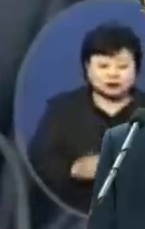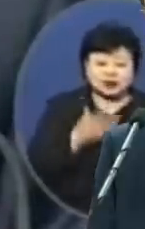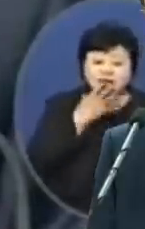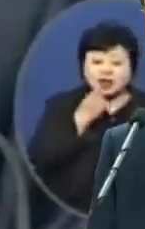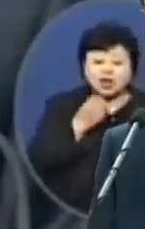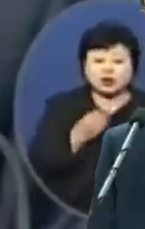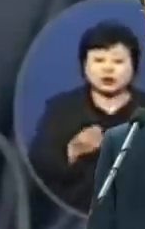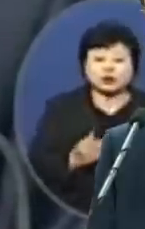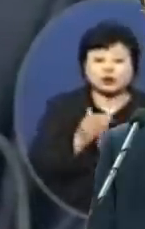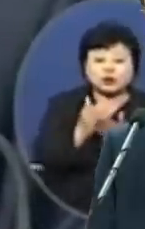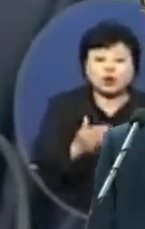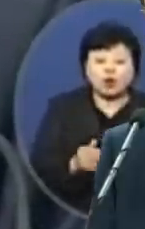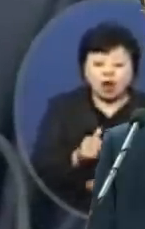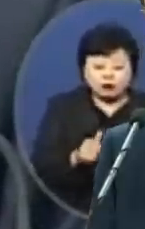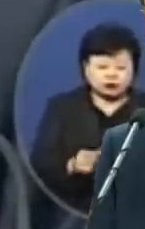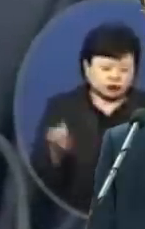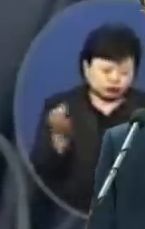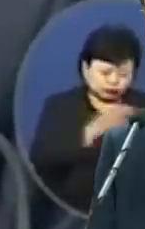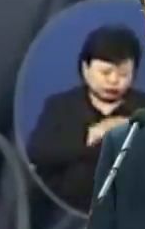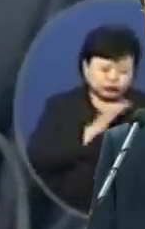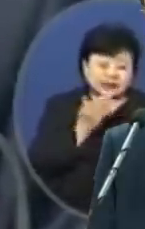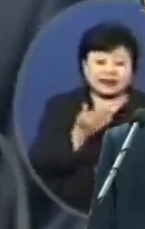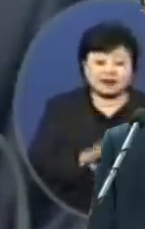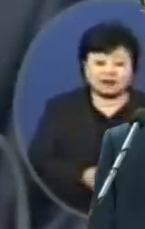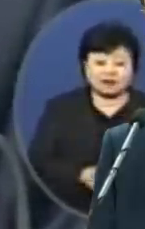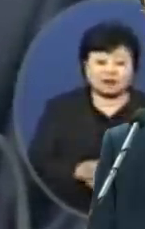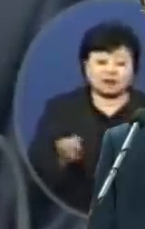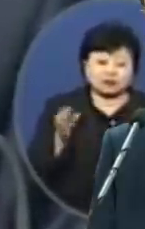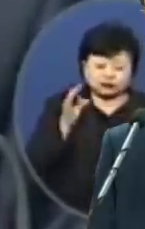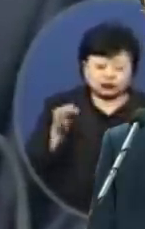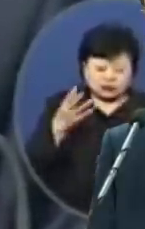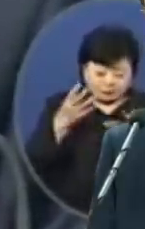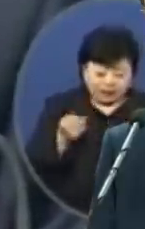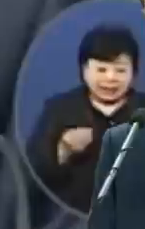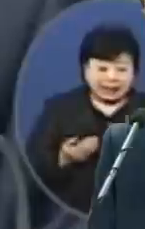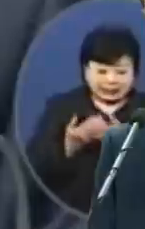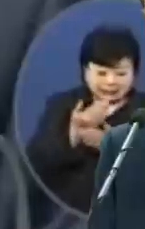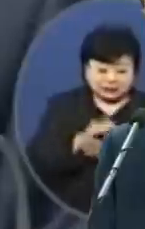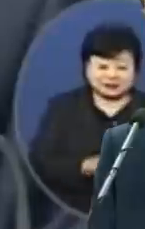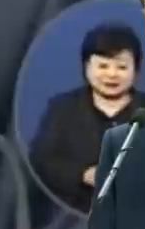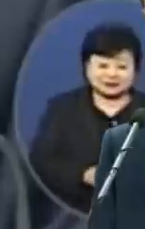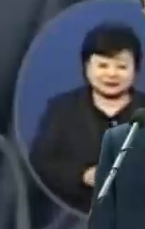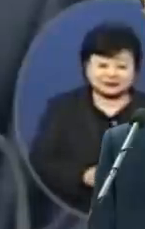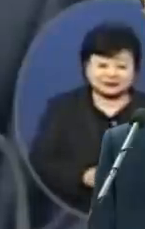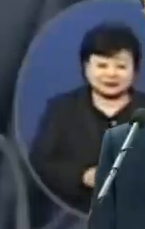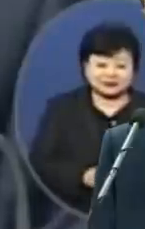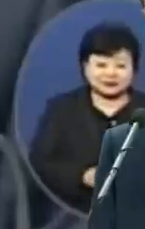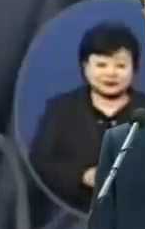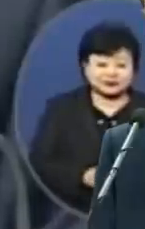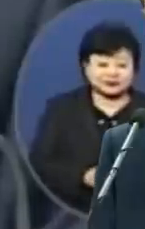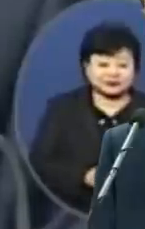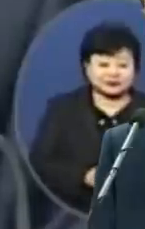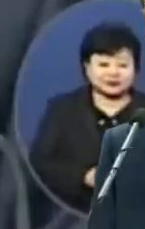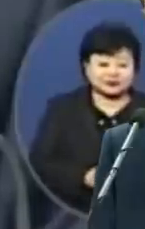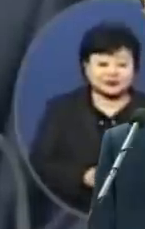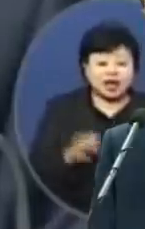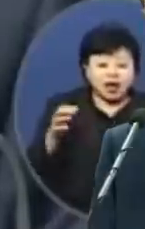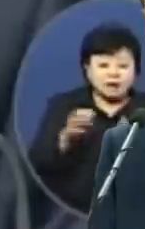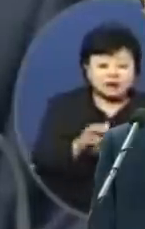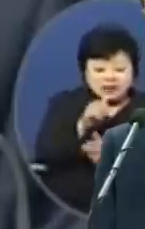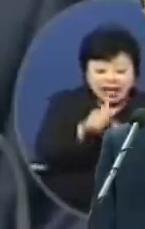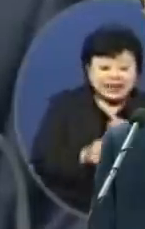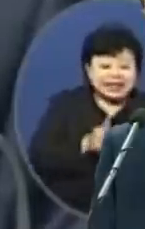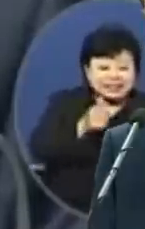후손들이 큰 부자들이 되고 물질이 많았습니다. 그러니까 그들이 모여서 우리